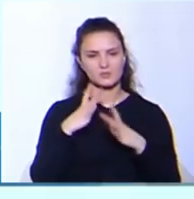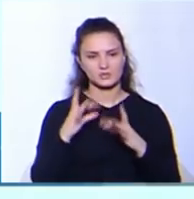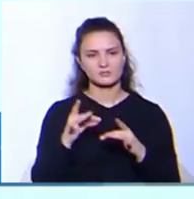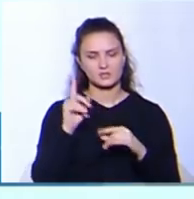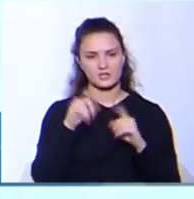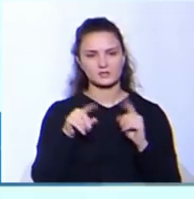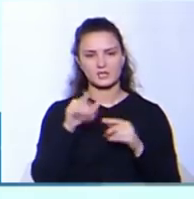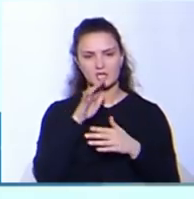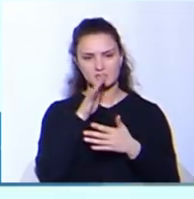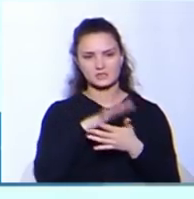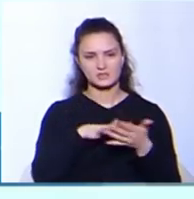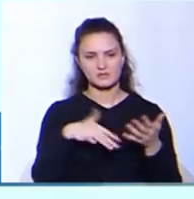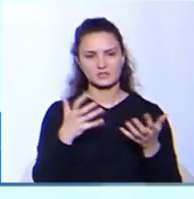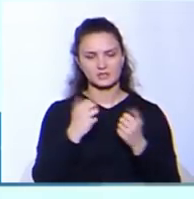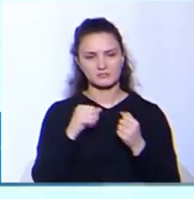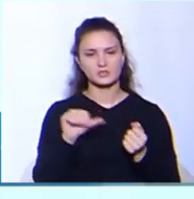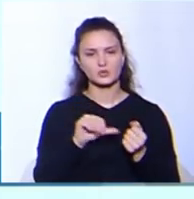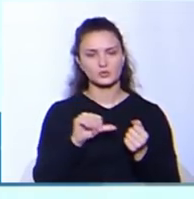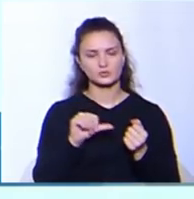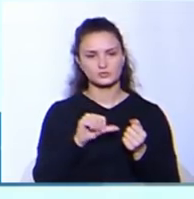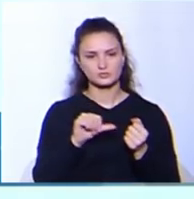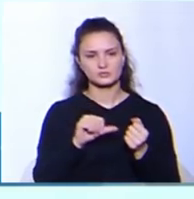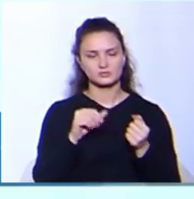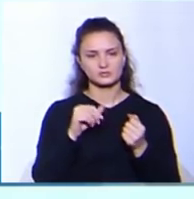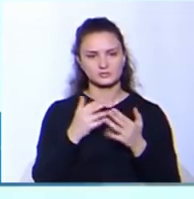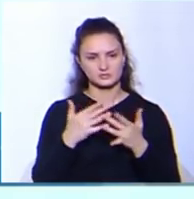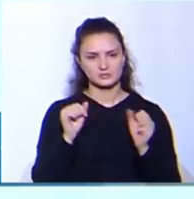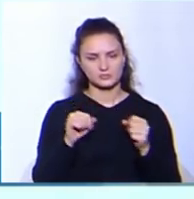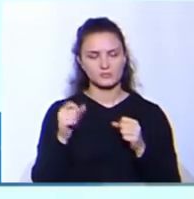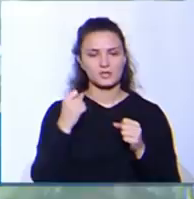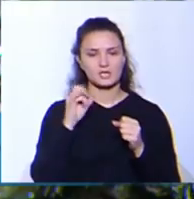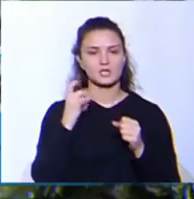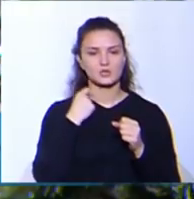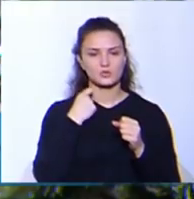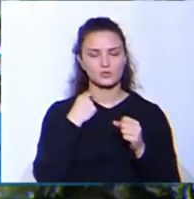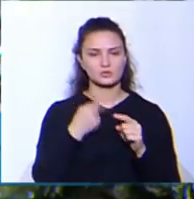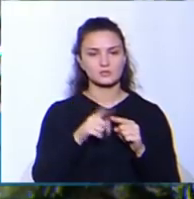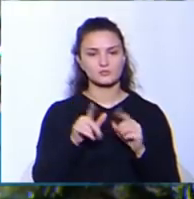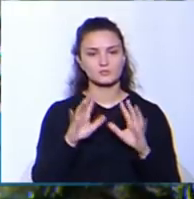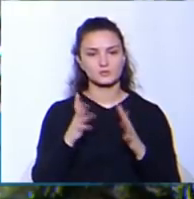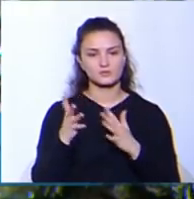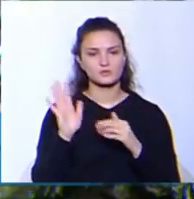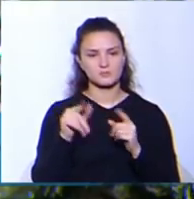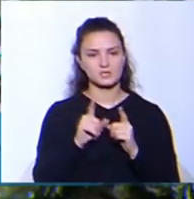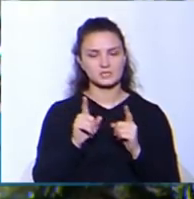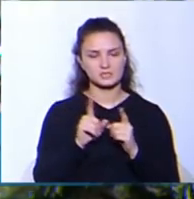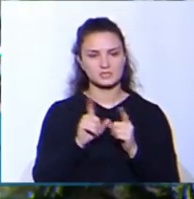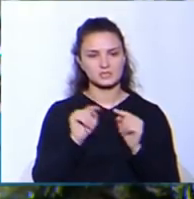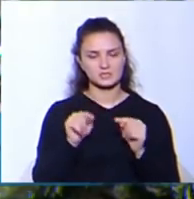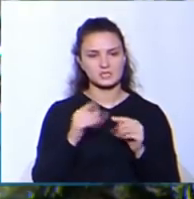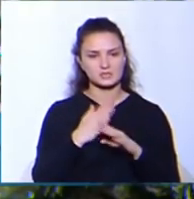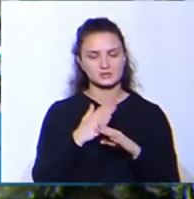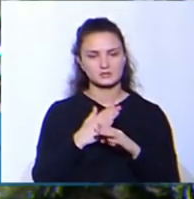და ხანგრძლივად იღებენ ნარკოტიკულ თუ ფსიქოტროპულ საშუალებებს ან ალკოჰოლს ამ შემთხვევაში მაინც ეს გახლავთ